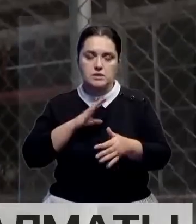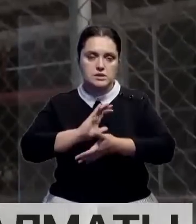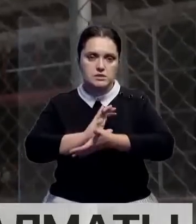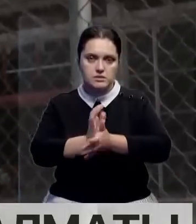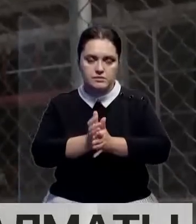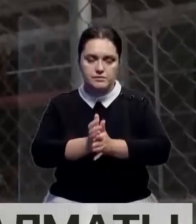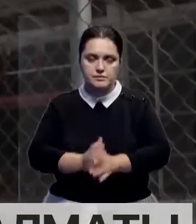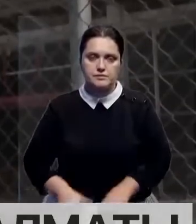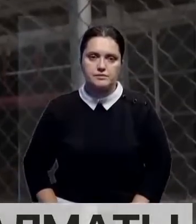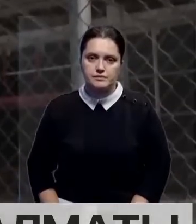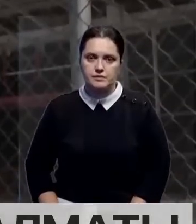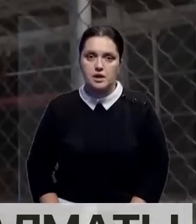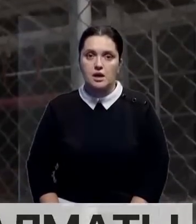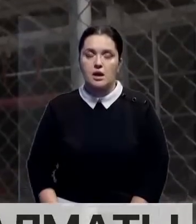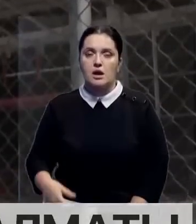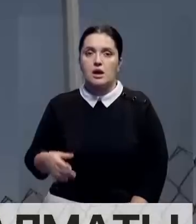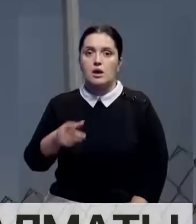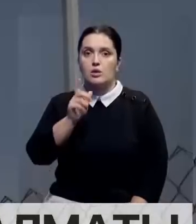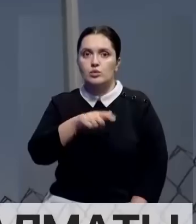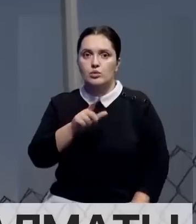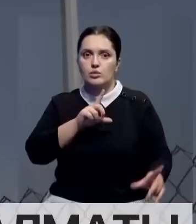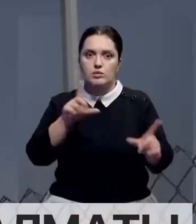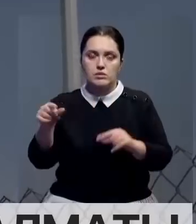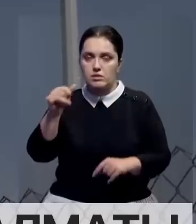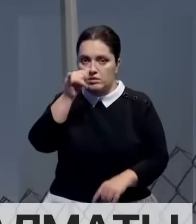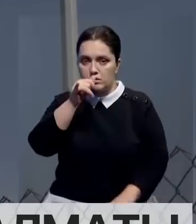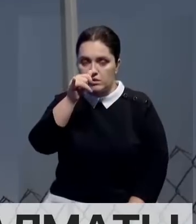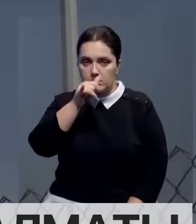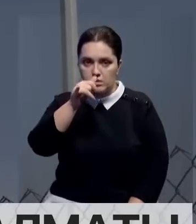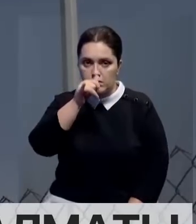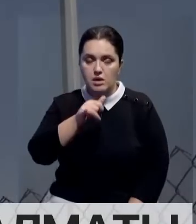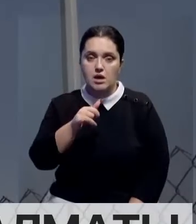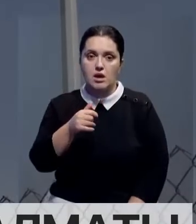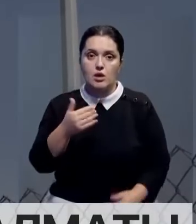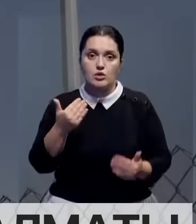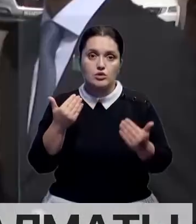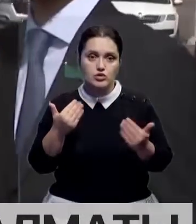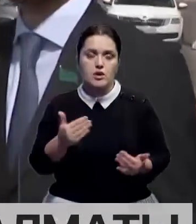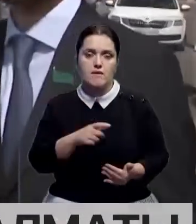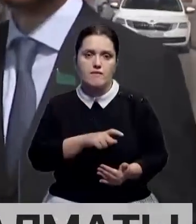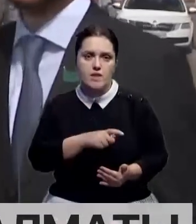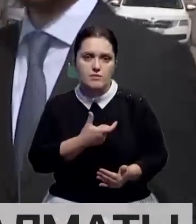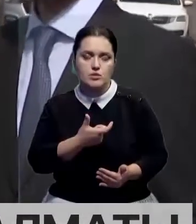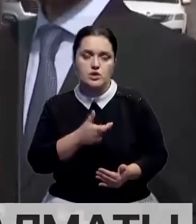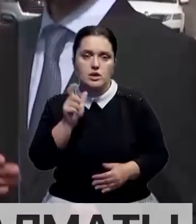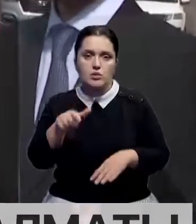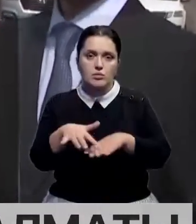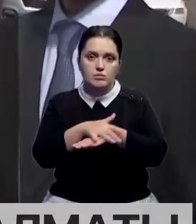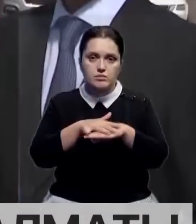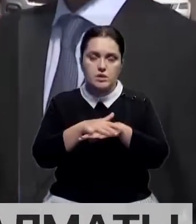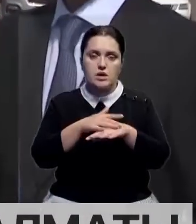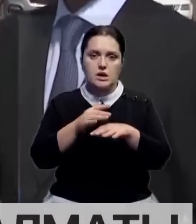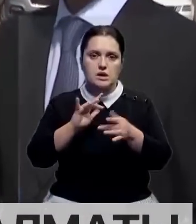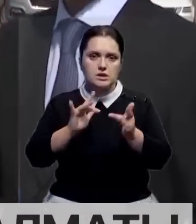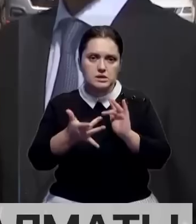смысле заблокирована. Люди часами не могли покинуть воздушную гавань. Все это до сих пор вызывает крайнее возмущение алматинцев, которые выражают его в